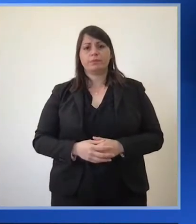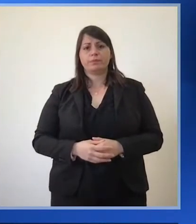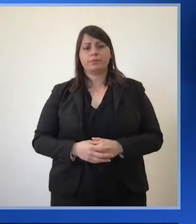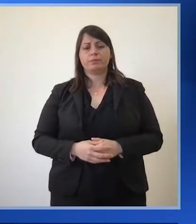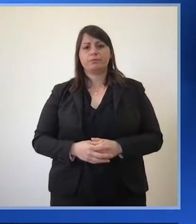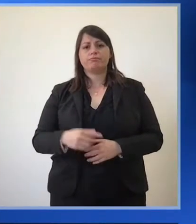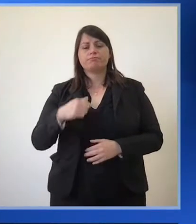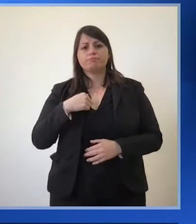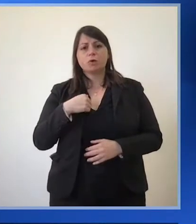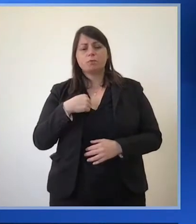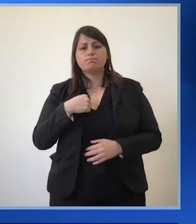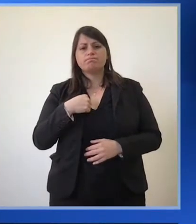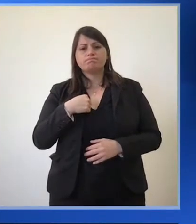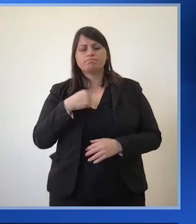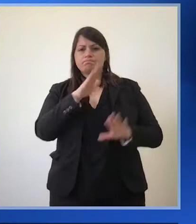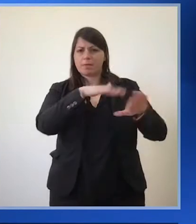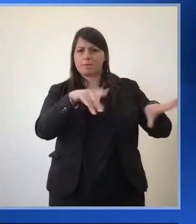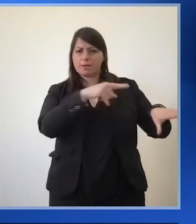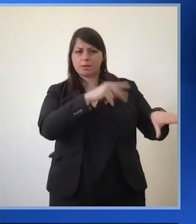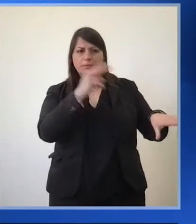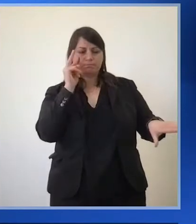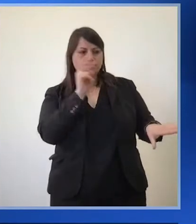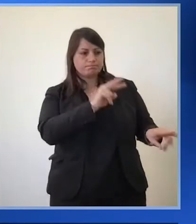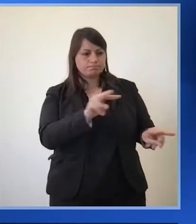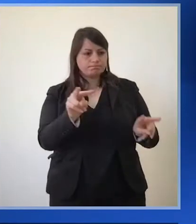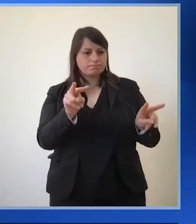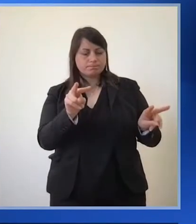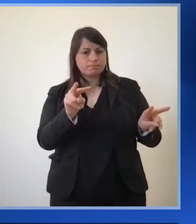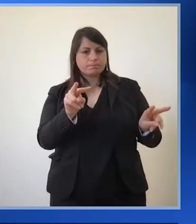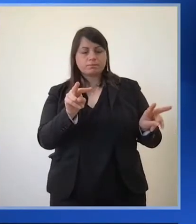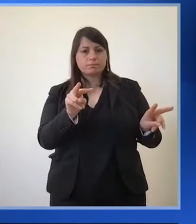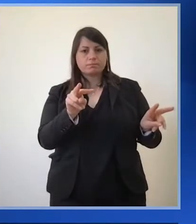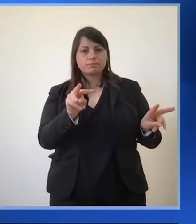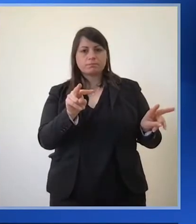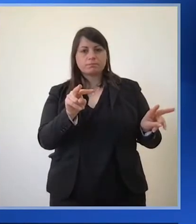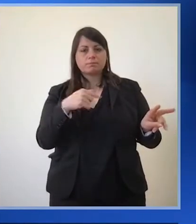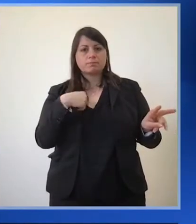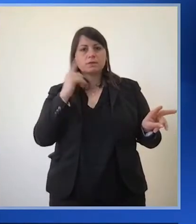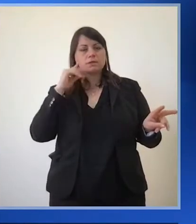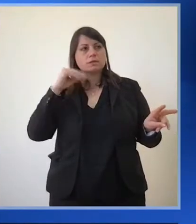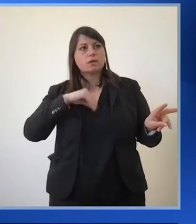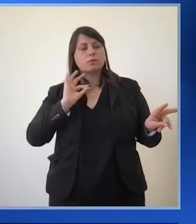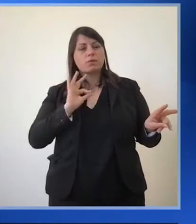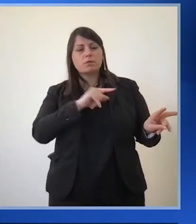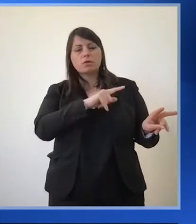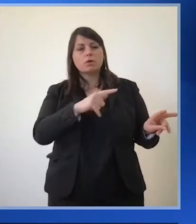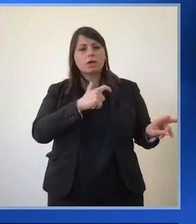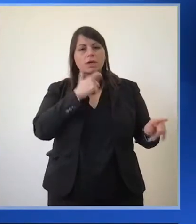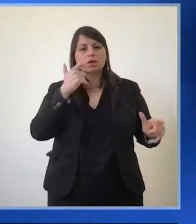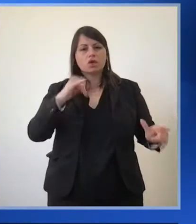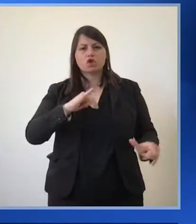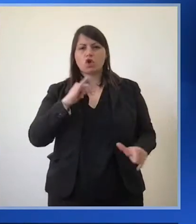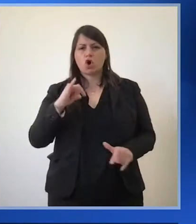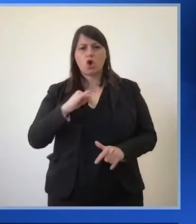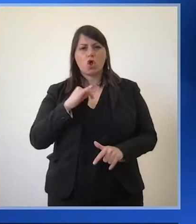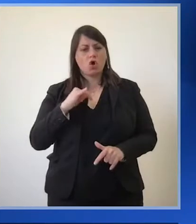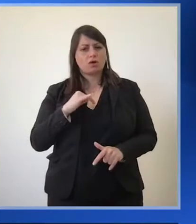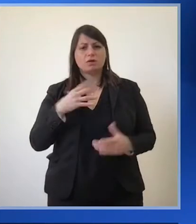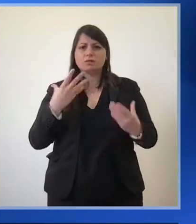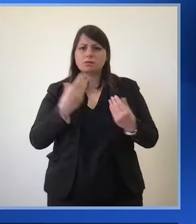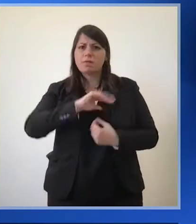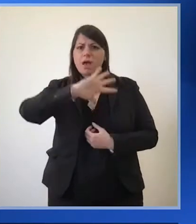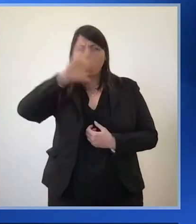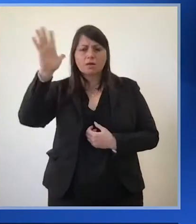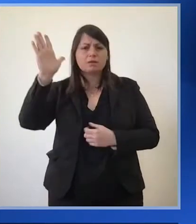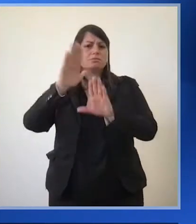Guardandoli non possiamo non aver dire il loro grido di dolore insieme a quello dei tanti altri